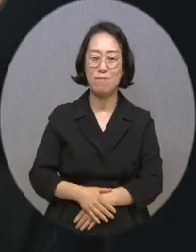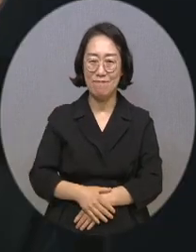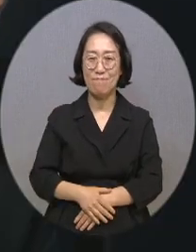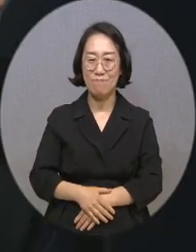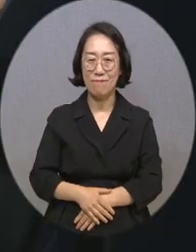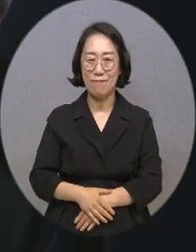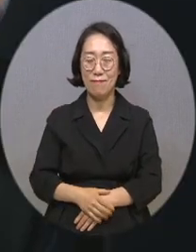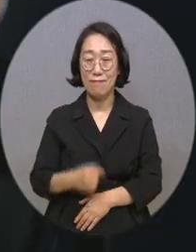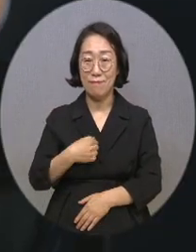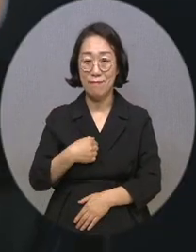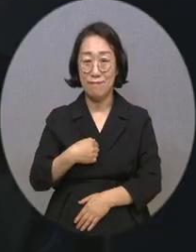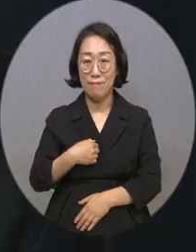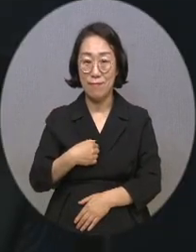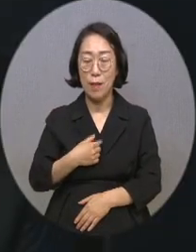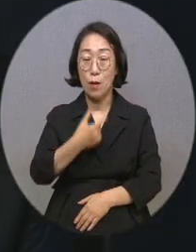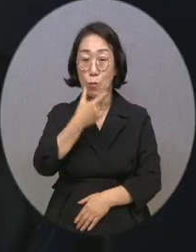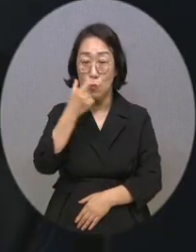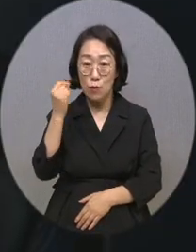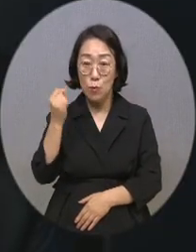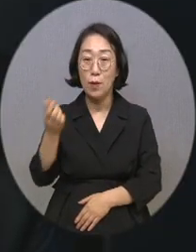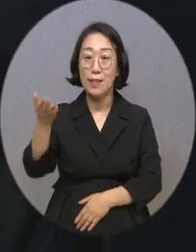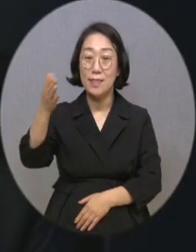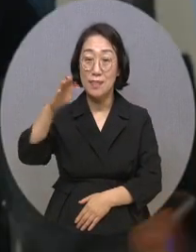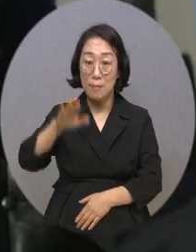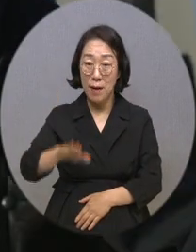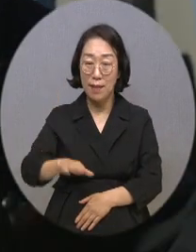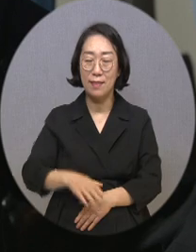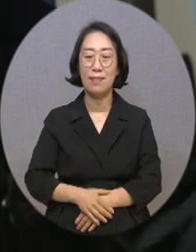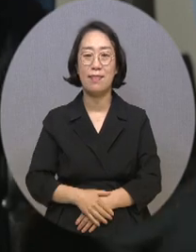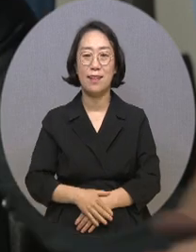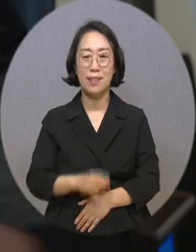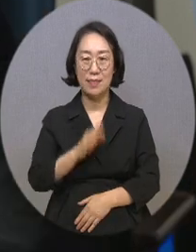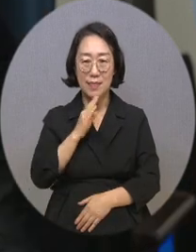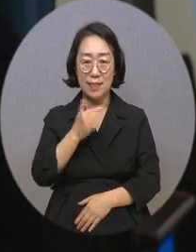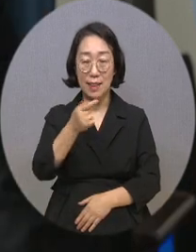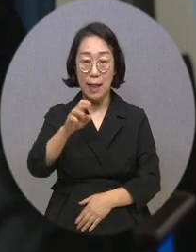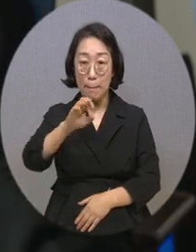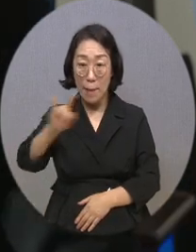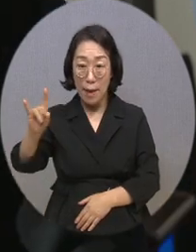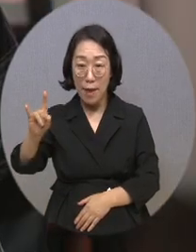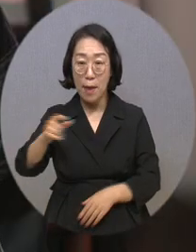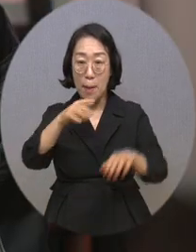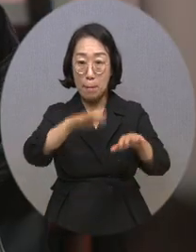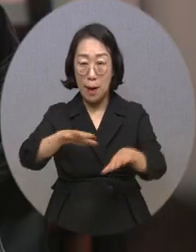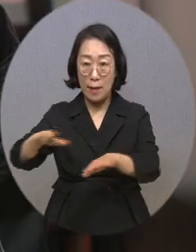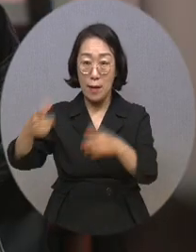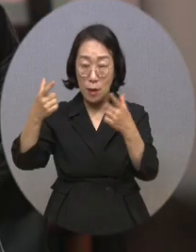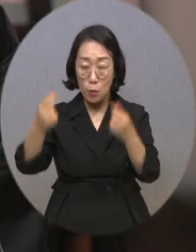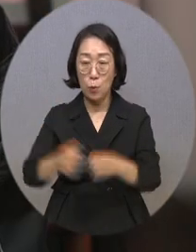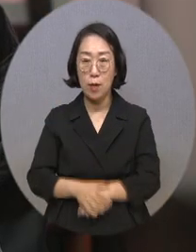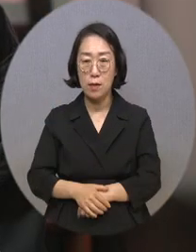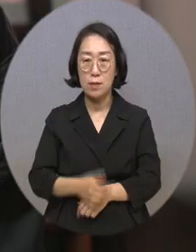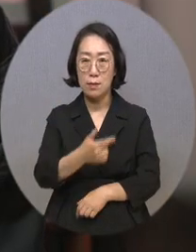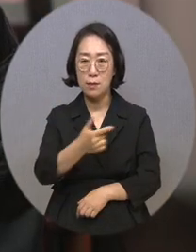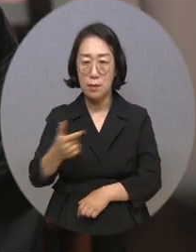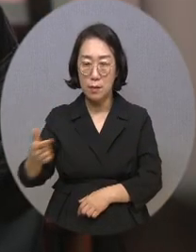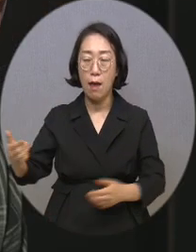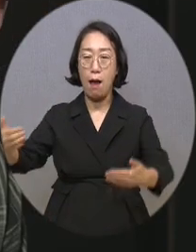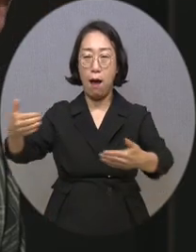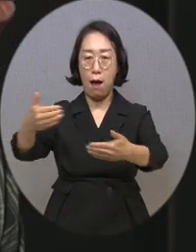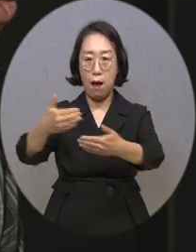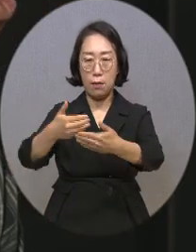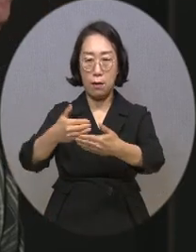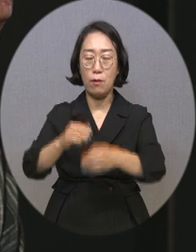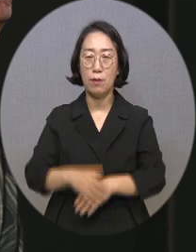준비되셨을까요? 저희가 굉장히 부족했는데도 부족함을 실제 남의 바다처럼 안아주셨다. 이순신 순국공원을 굉장히 기대했습니다.